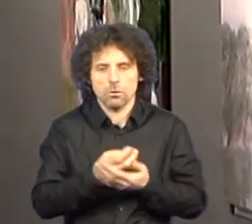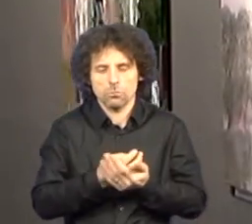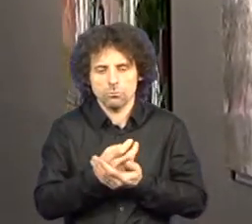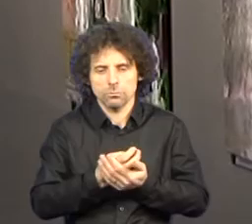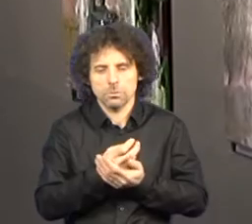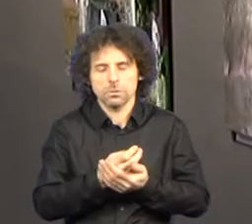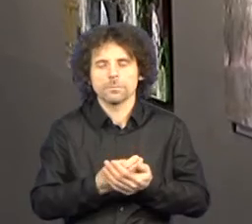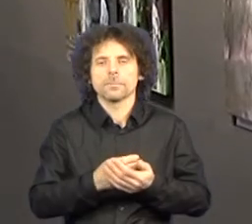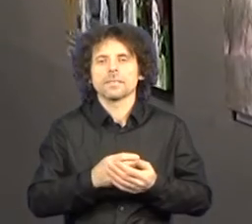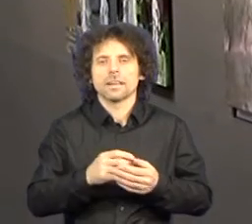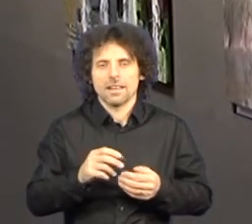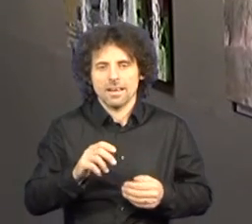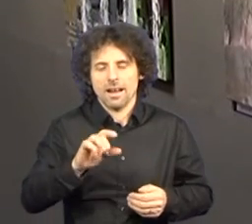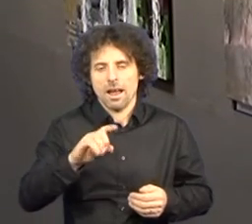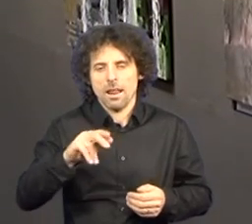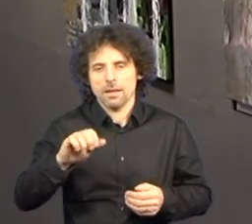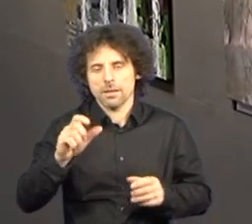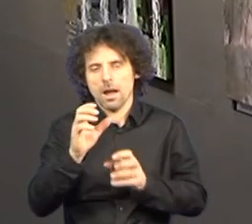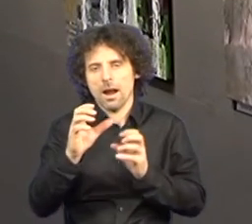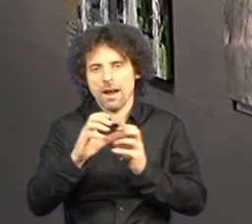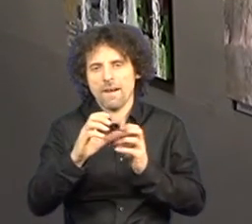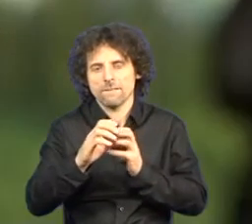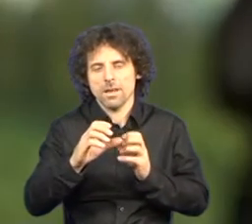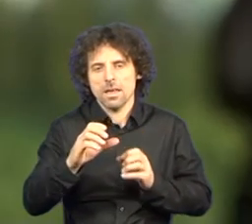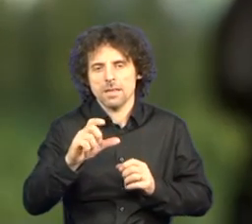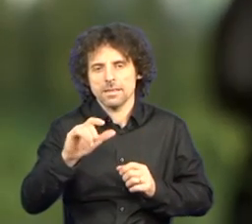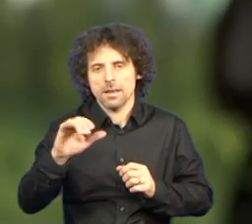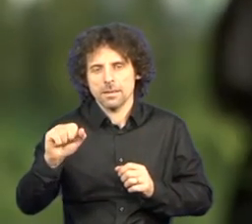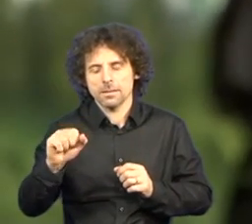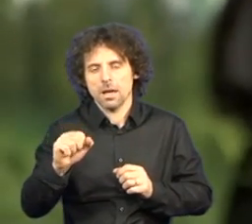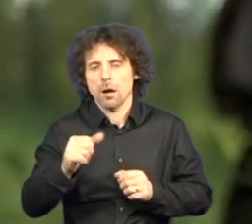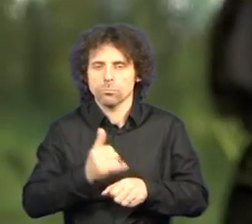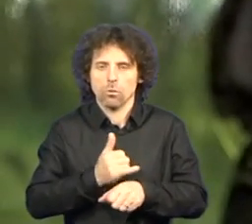nauczycieli w Galerii Café Silesia zapraszamy w piątek o godzinie 18.